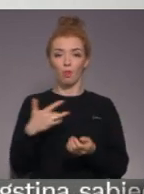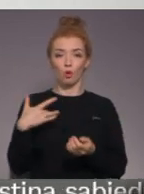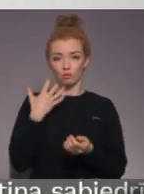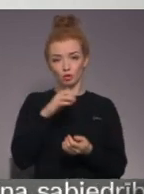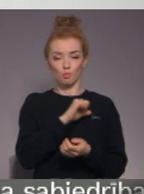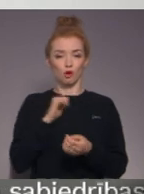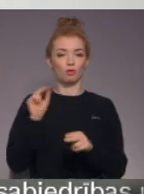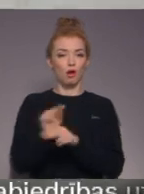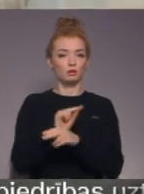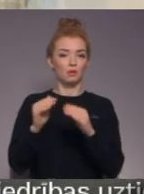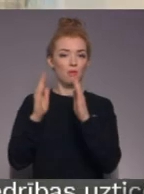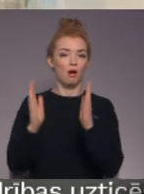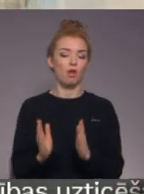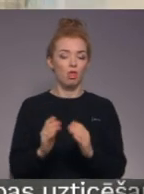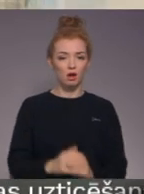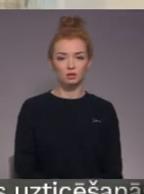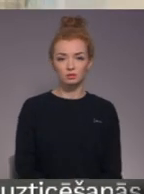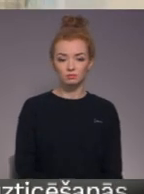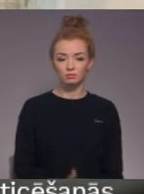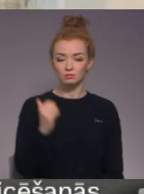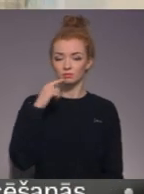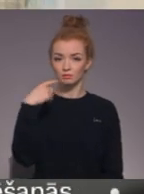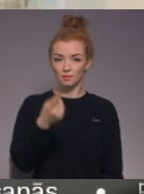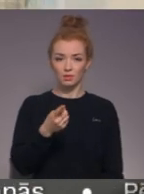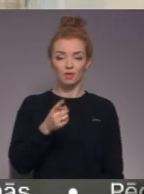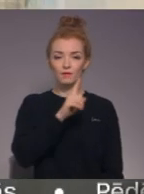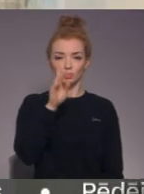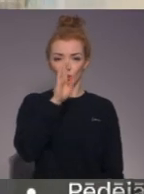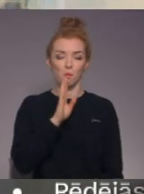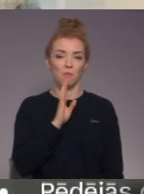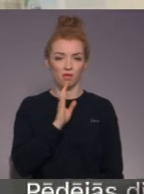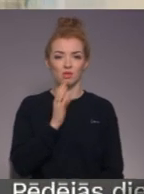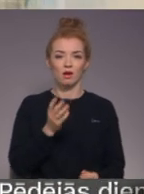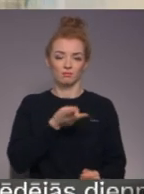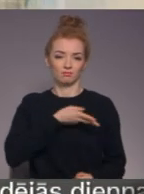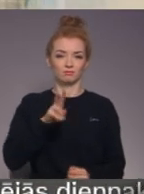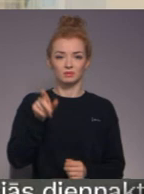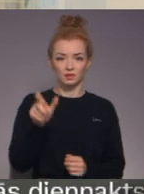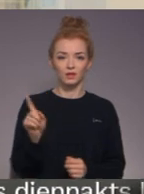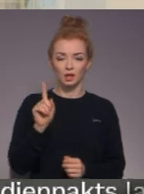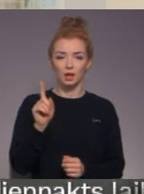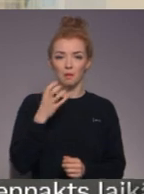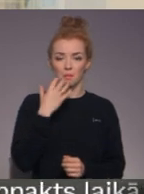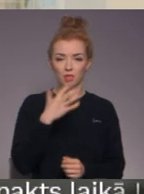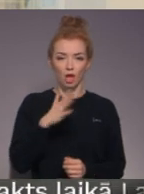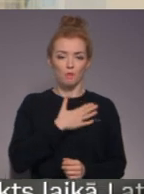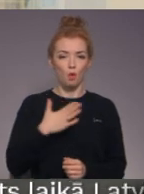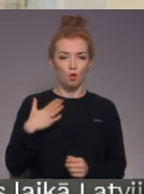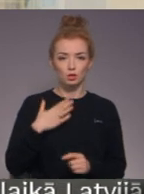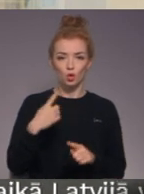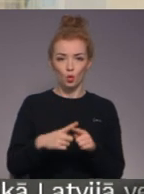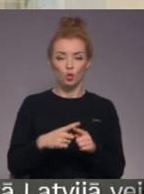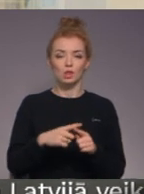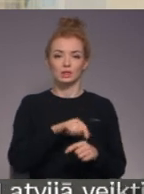mājās. Nopietnākā komplikācija, no kā pacienta arī mirst, tā ir pneimonija un elpošanas mazspēja